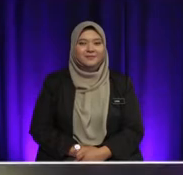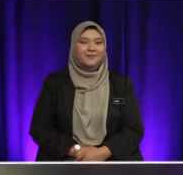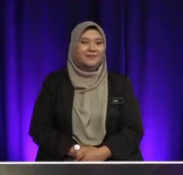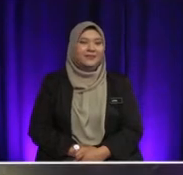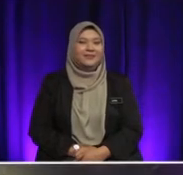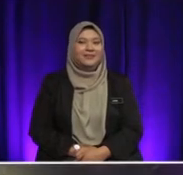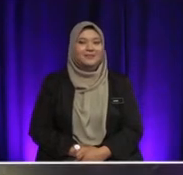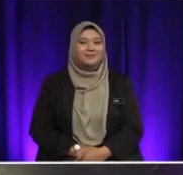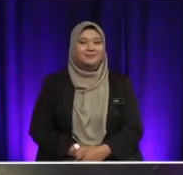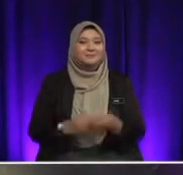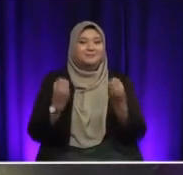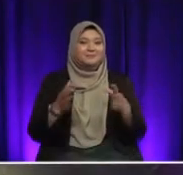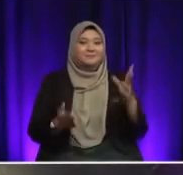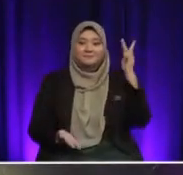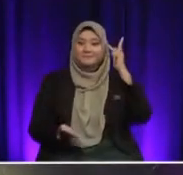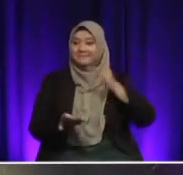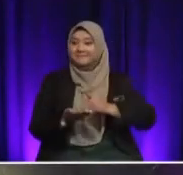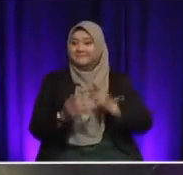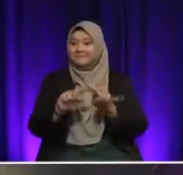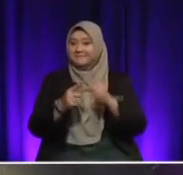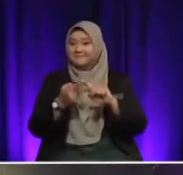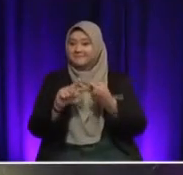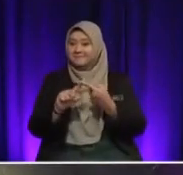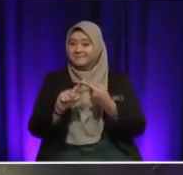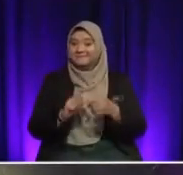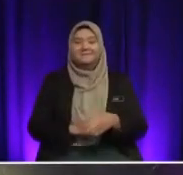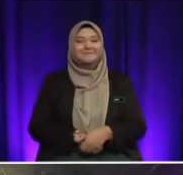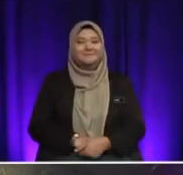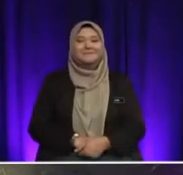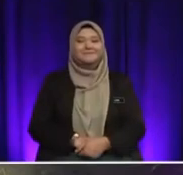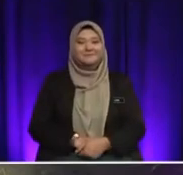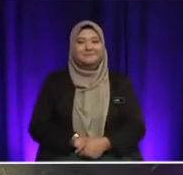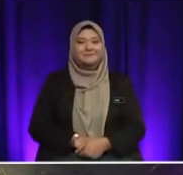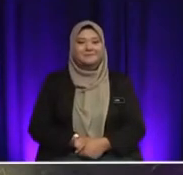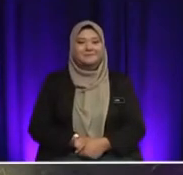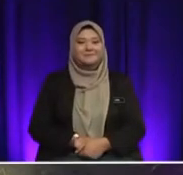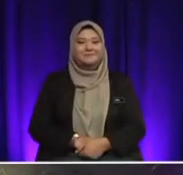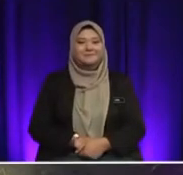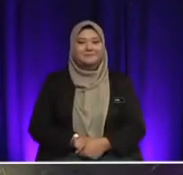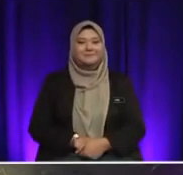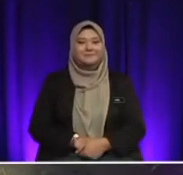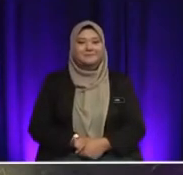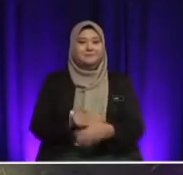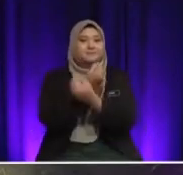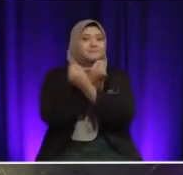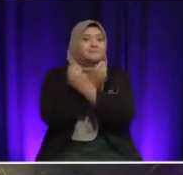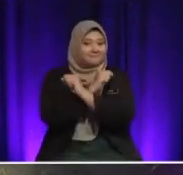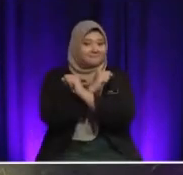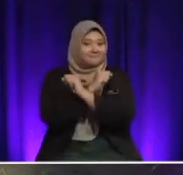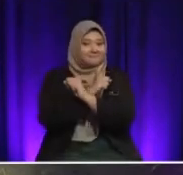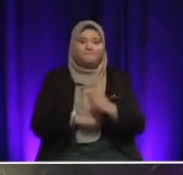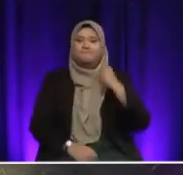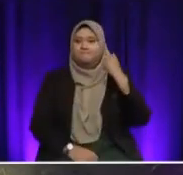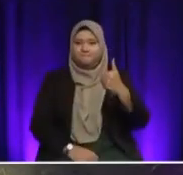Titi Wangsa Kuala Lumpur bersedia bersama-sama kita. Murid-murid di rumah pun sudah bersedia, saya percaya. Jom cikgu, kita teruskan boleh? Okey. Baik,